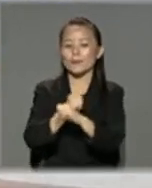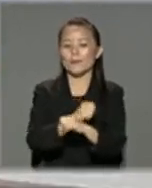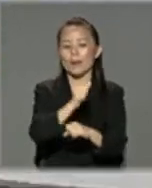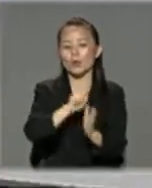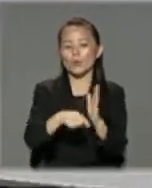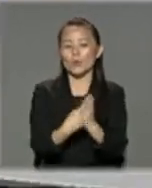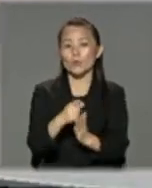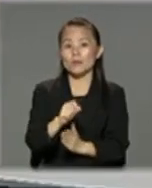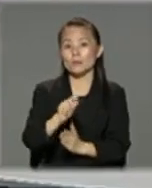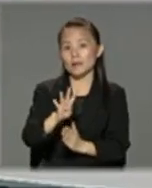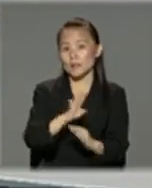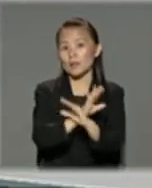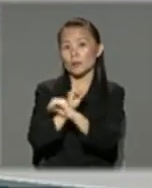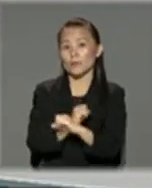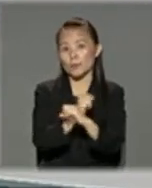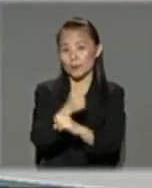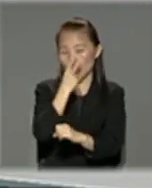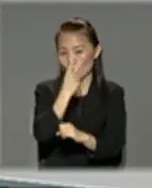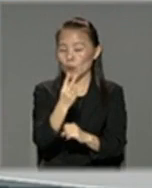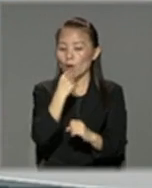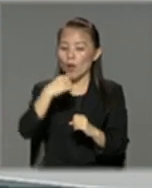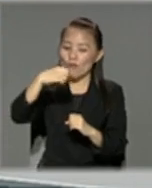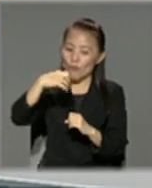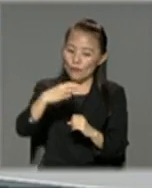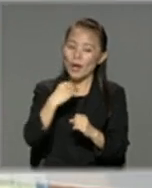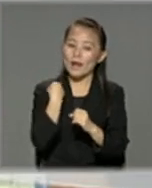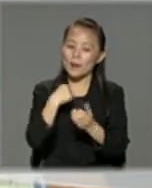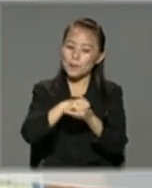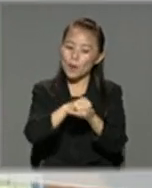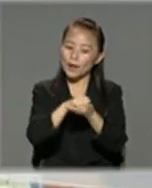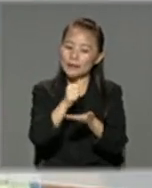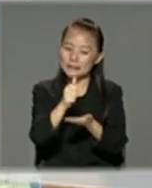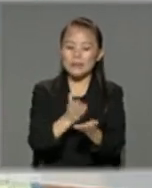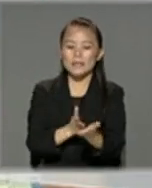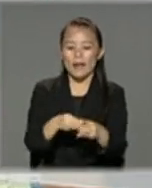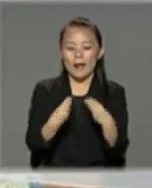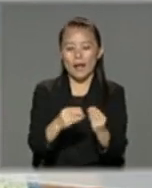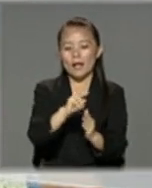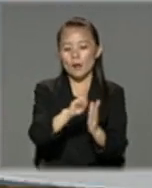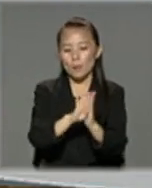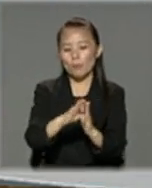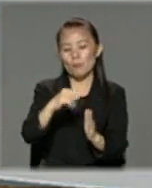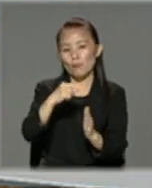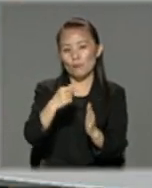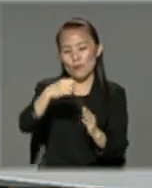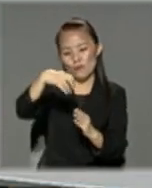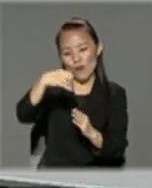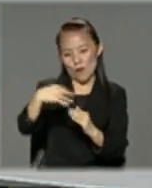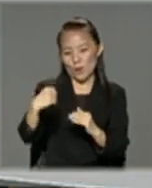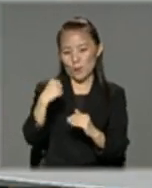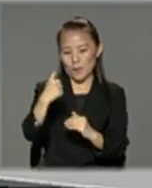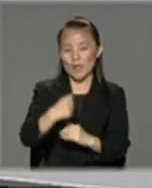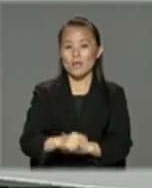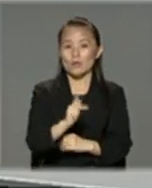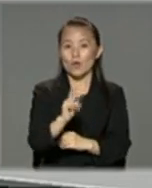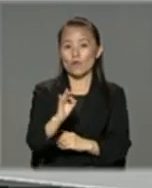ชั่วโมงเพื่อเพิ่มประสิทธิภาพการจ่ายกระแสไฟฟ้าตลอดจนสร้างความมั่นคงให้กับระบบไฟฟ้าของประเทศกฟน